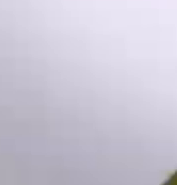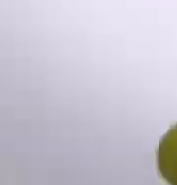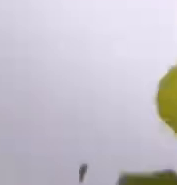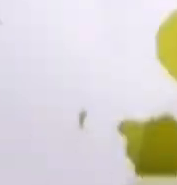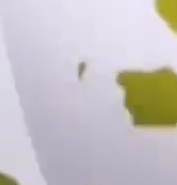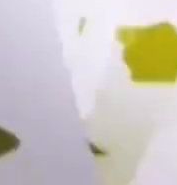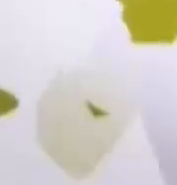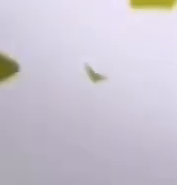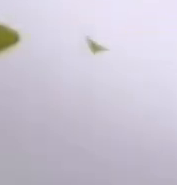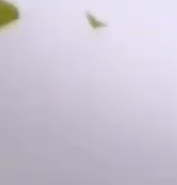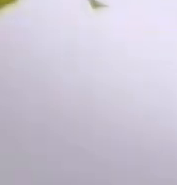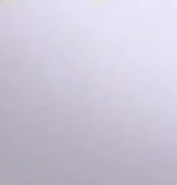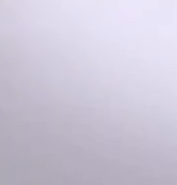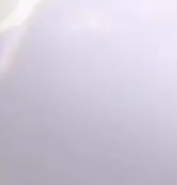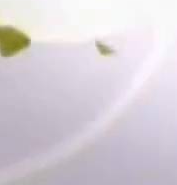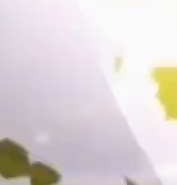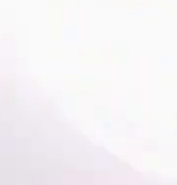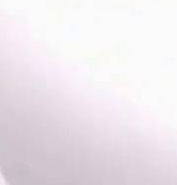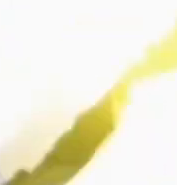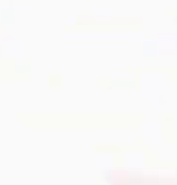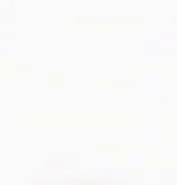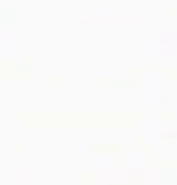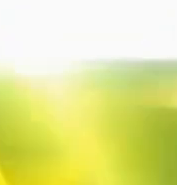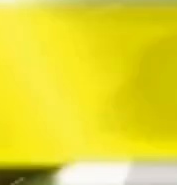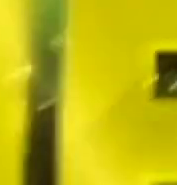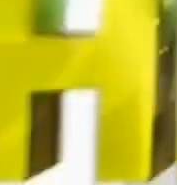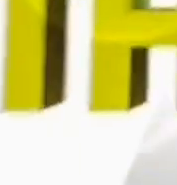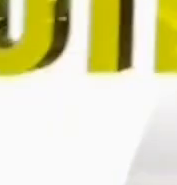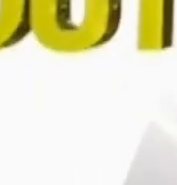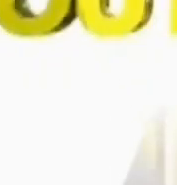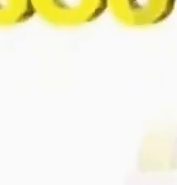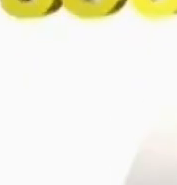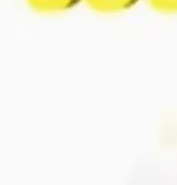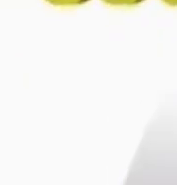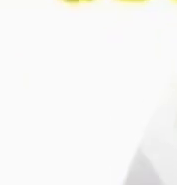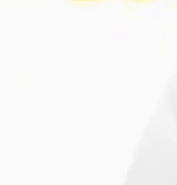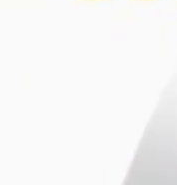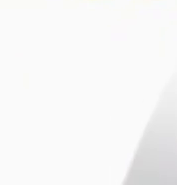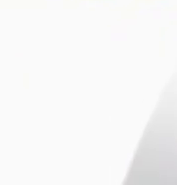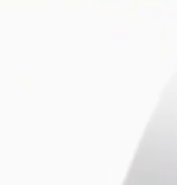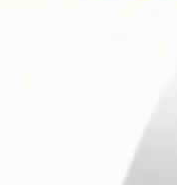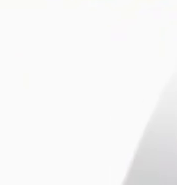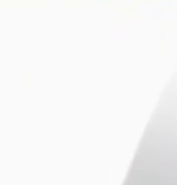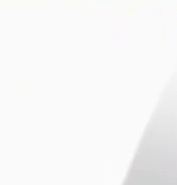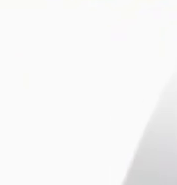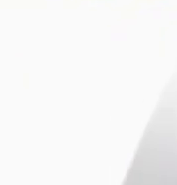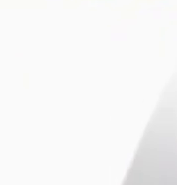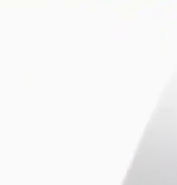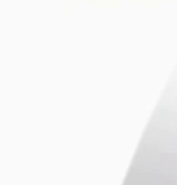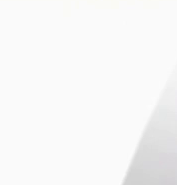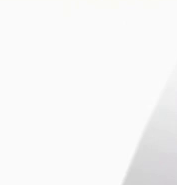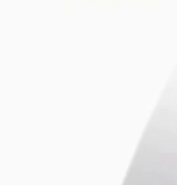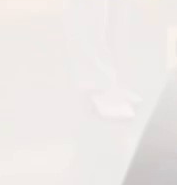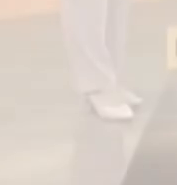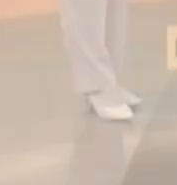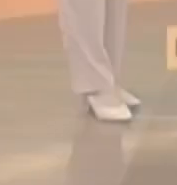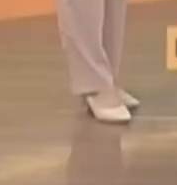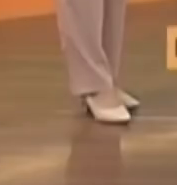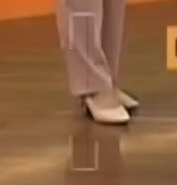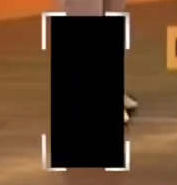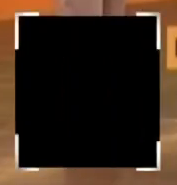Simula sa February 14, may bago nang maaasahan pagdating sa mga balita at impormasyon ang mga taga-Southern